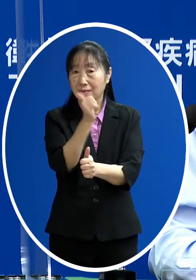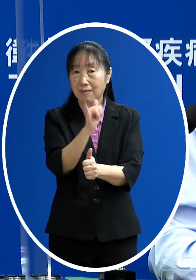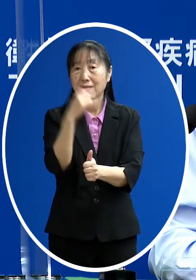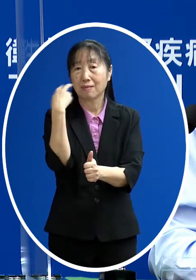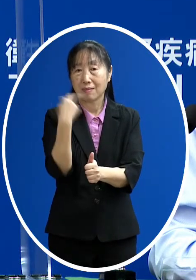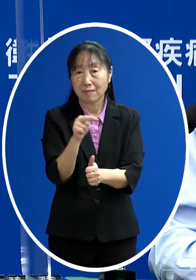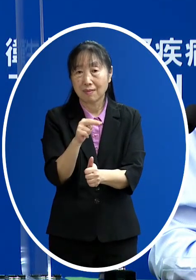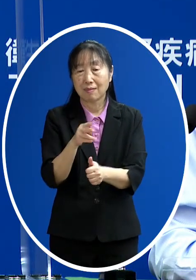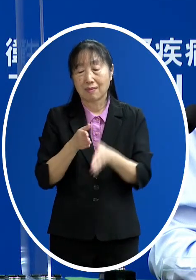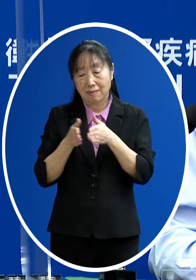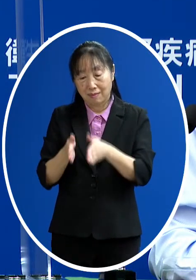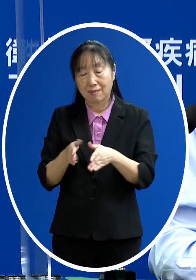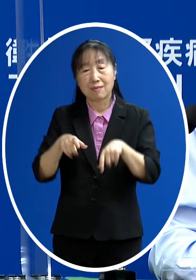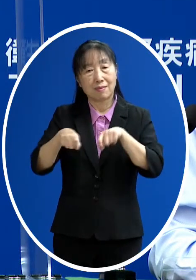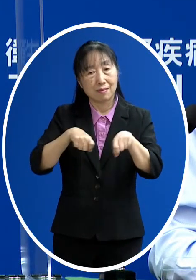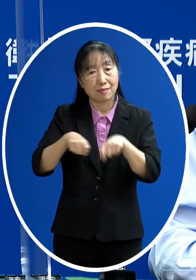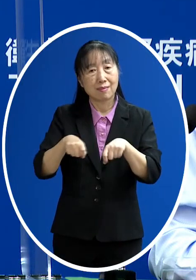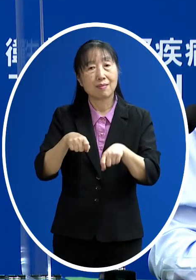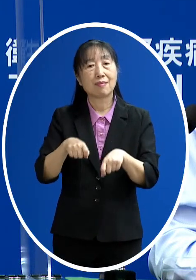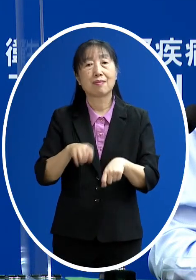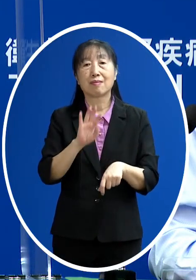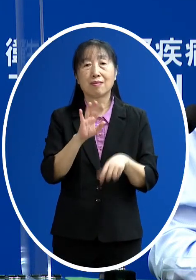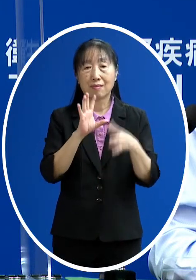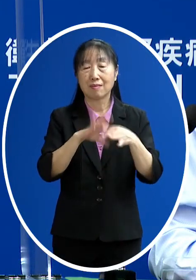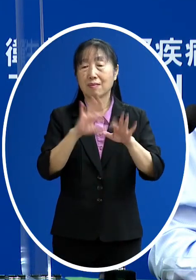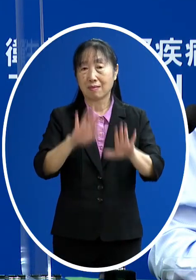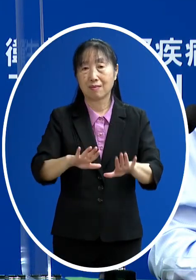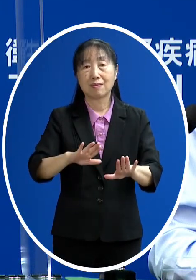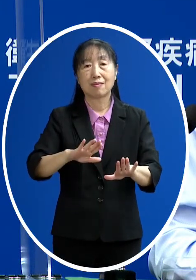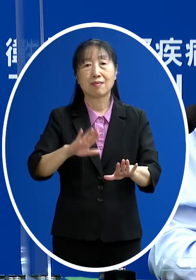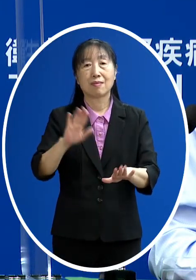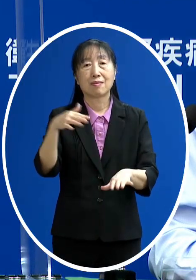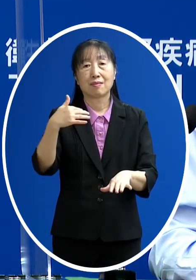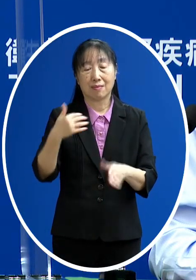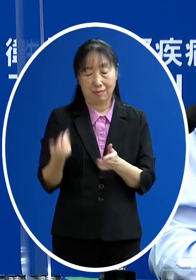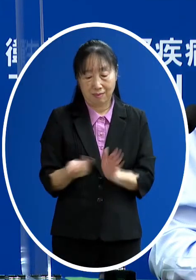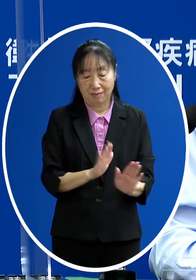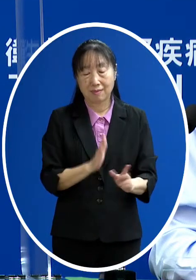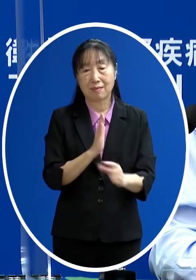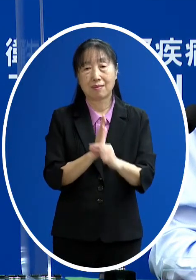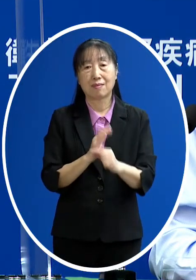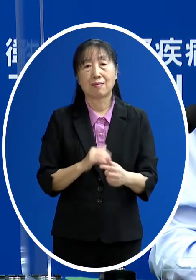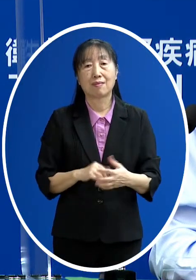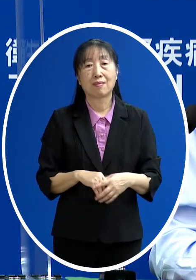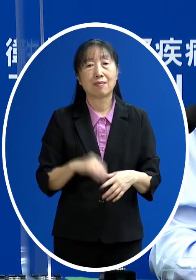才会开始来做考虑。那现在还是要做相关的一些准备。